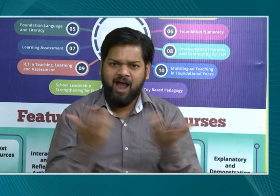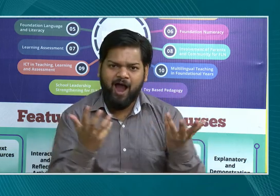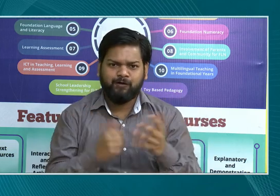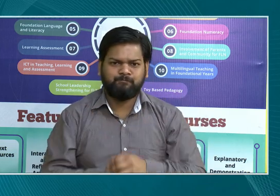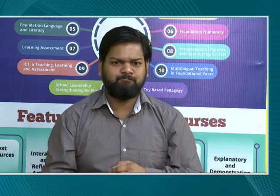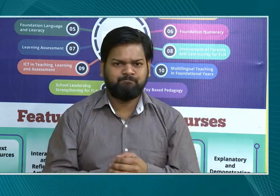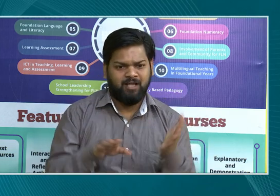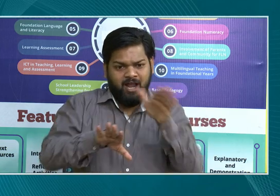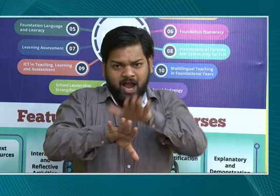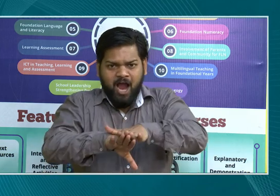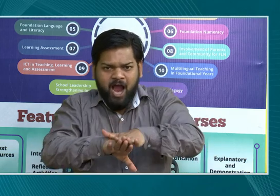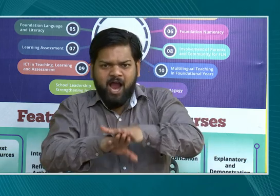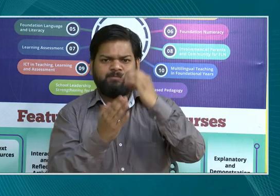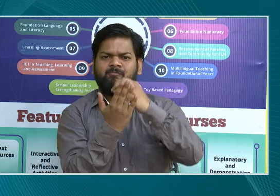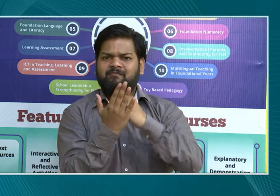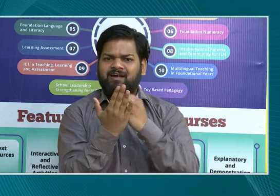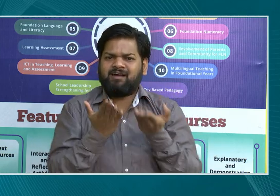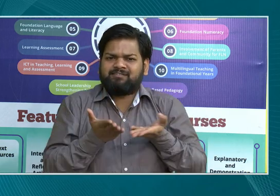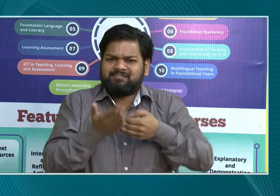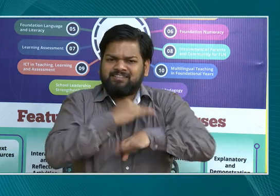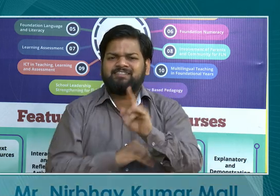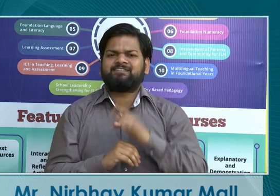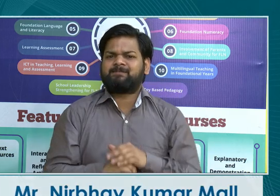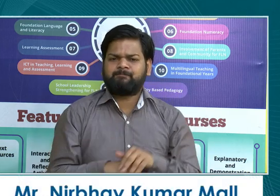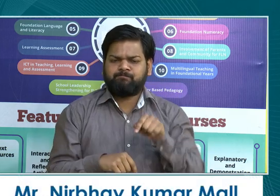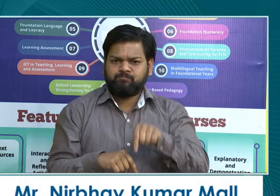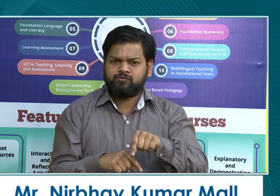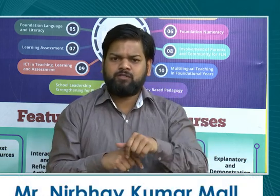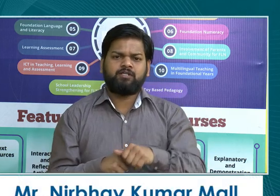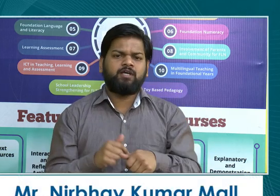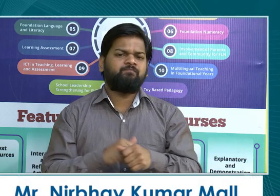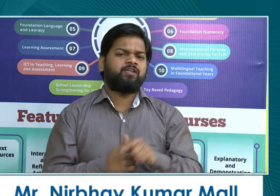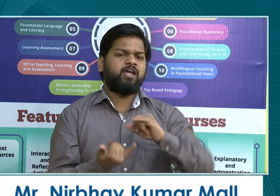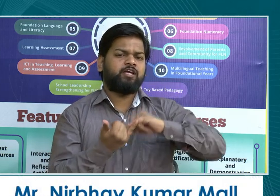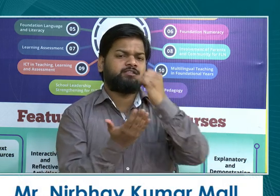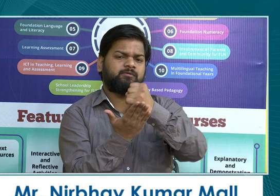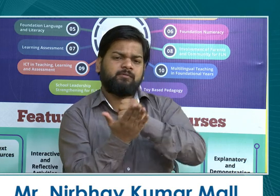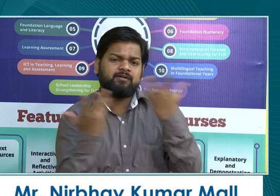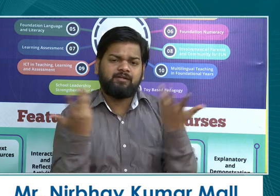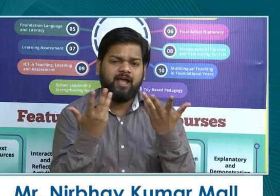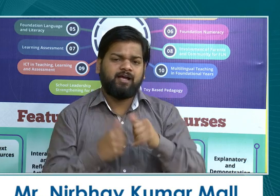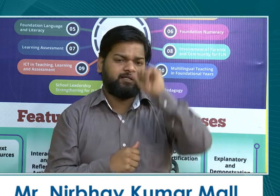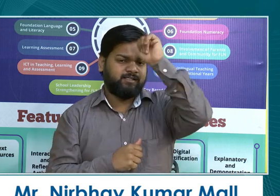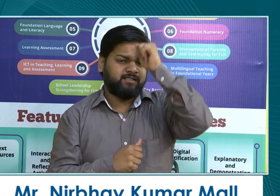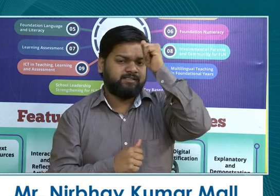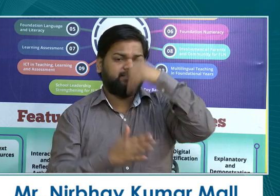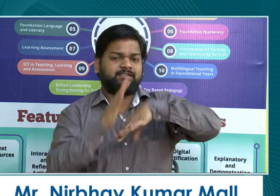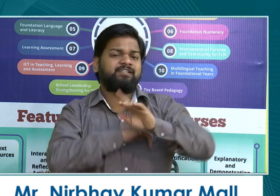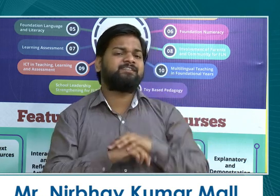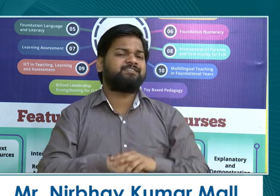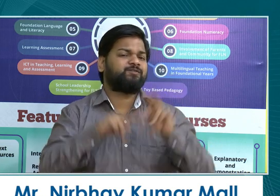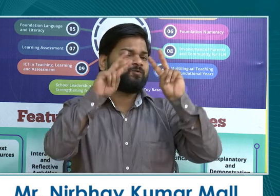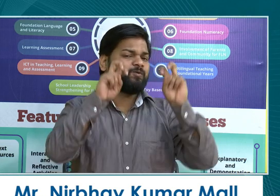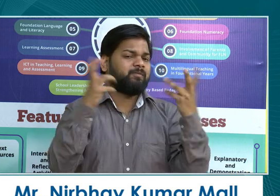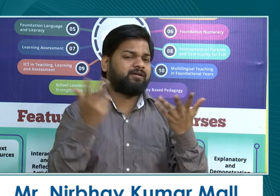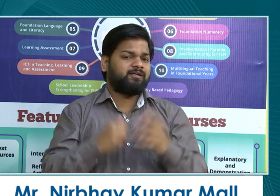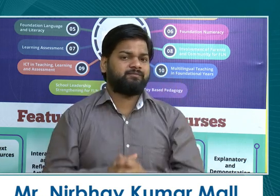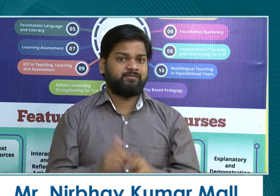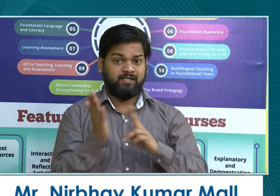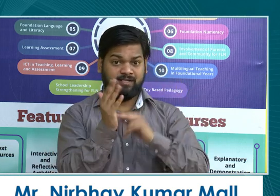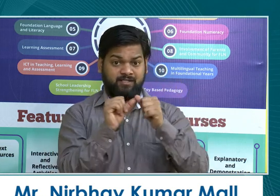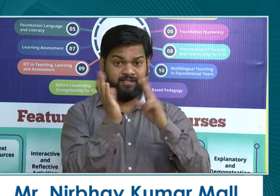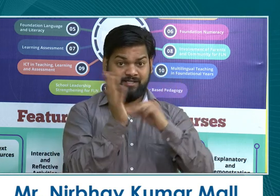विषय है हिंदी और इसमें हम जो पाठ पढ़ने जा रहे हैं उसका नाम मैं आप सभी को बता देता हूं नाना साहब की पुत्री देवी मैं